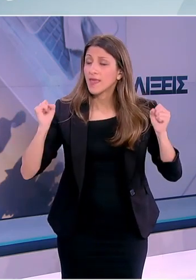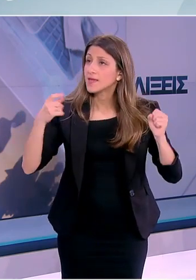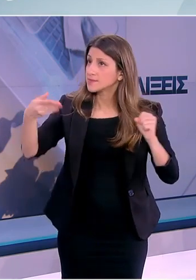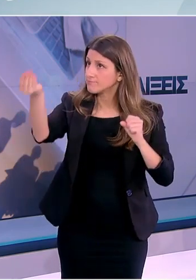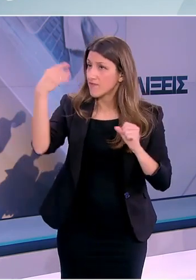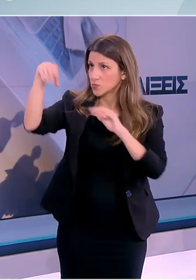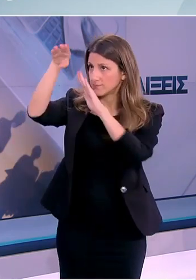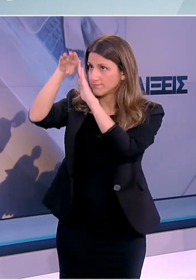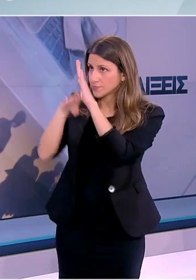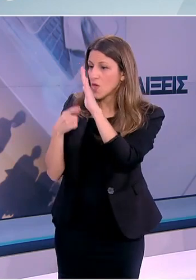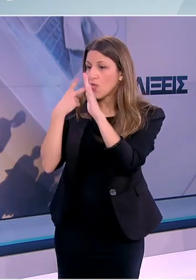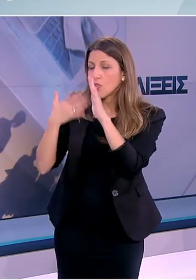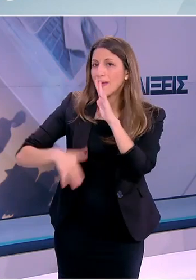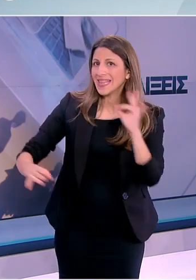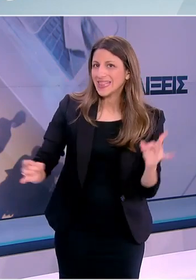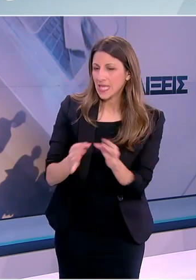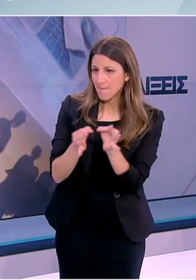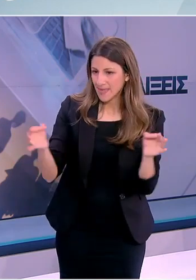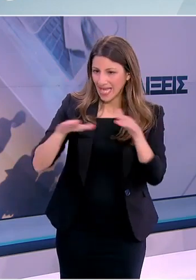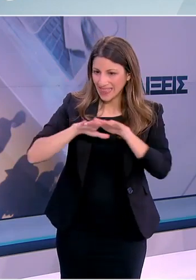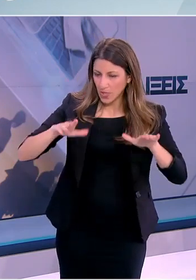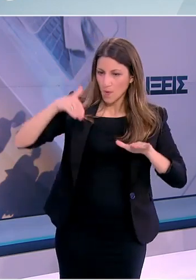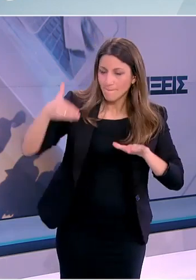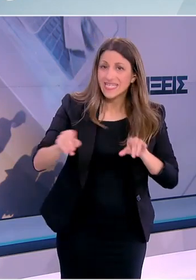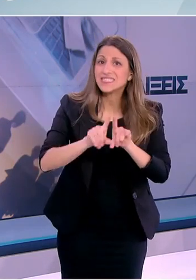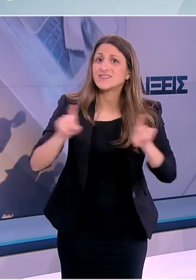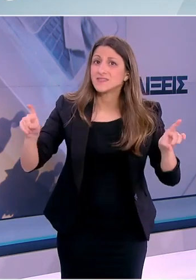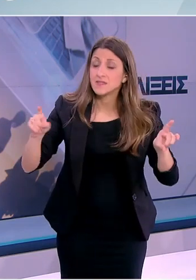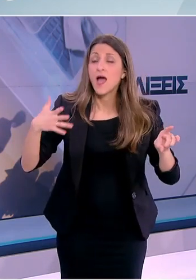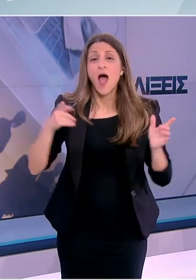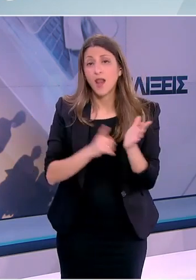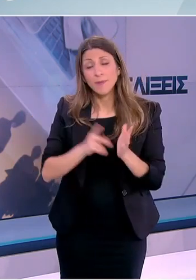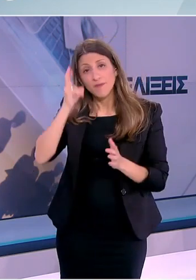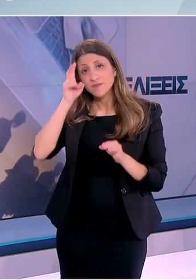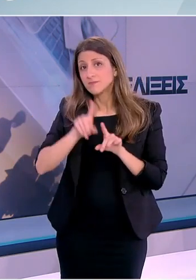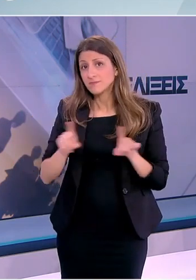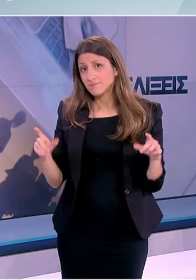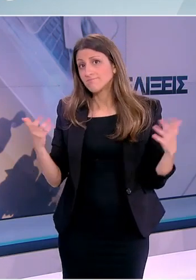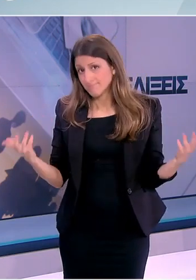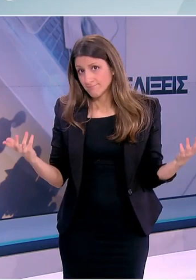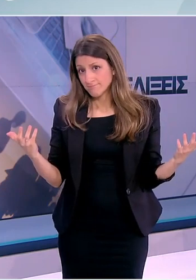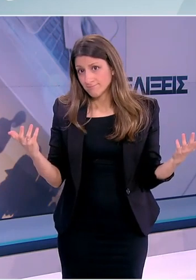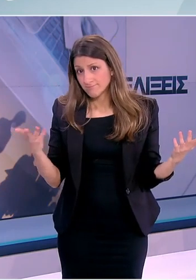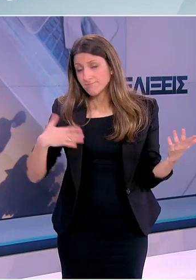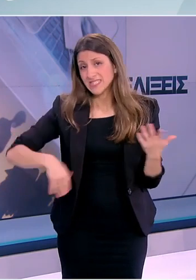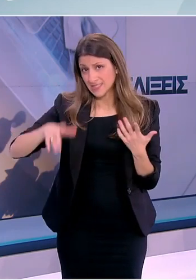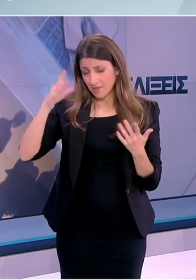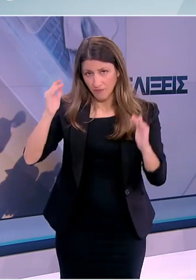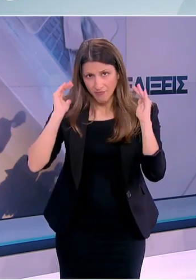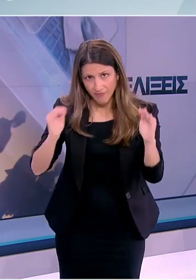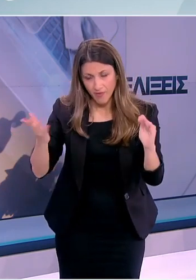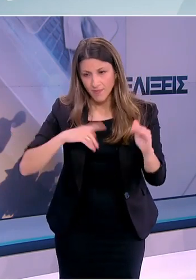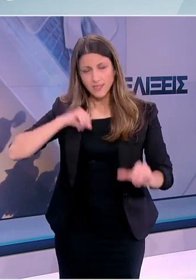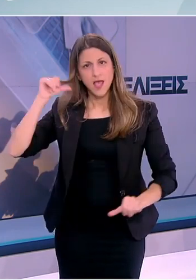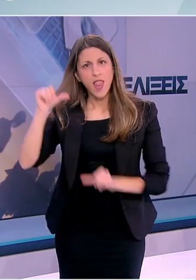πλάνο επανόδου μιας χώρας από αυτά τα μέτρα, αλλά πρέπει να έχουμε στο μυαλό μας ότι είναι δυναμική κατάσταση. Αν δεις